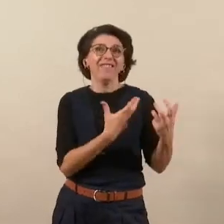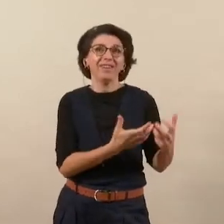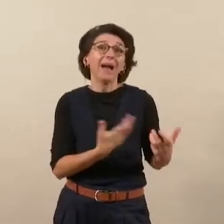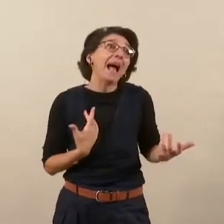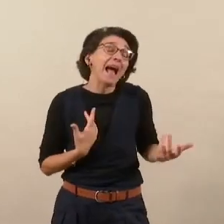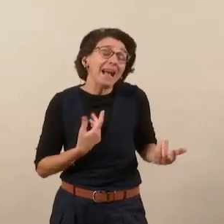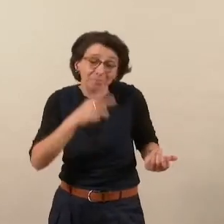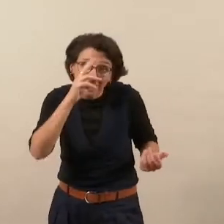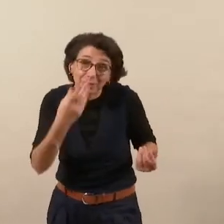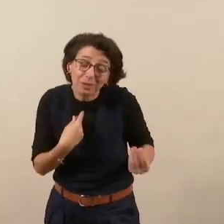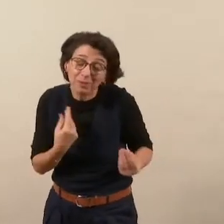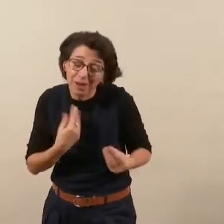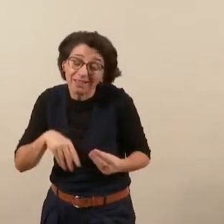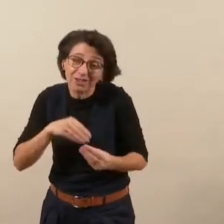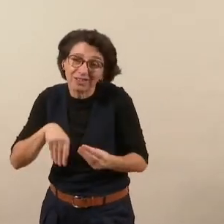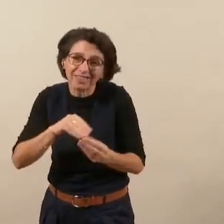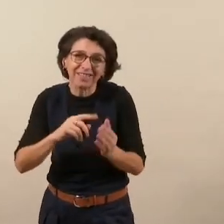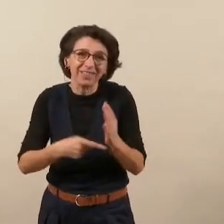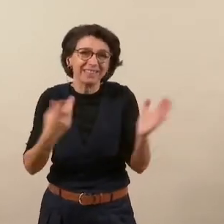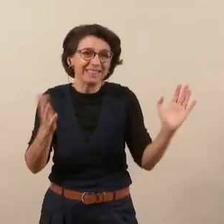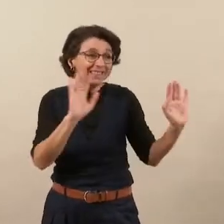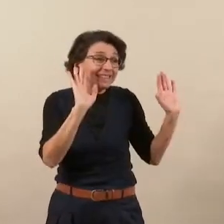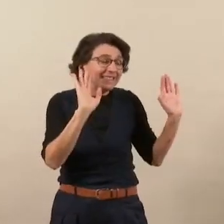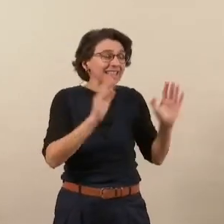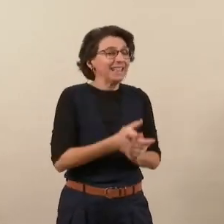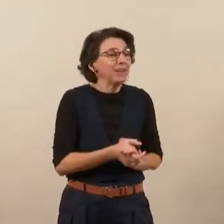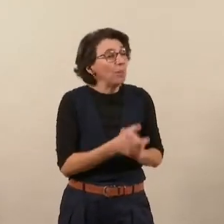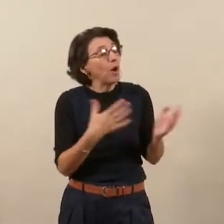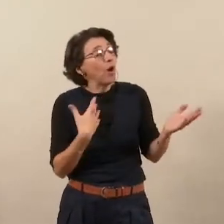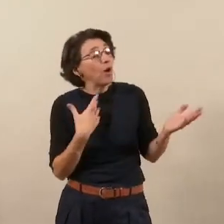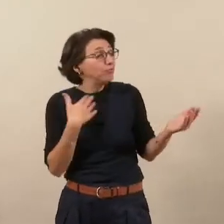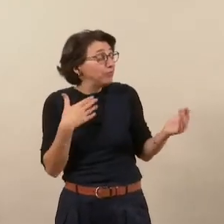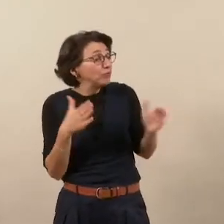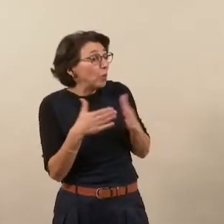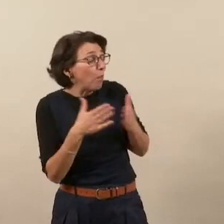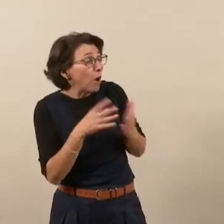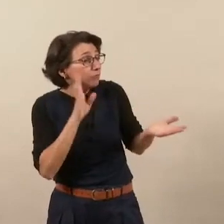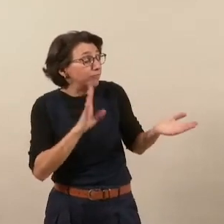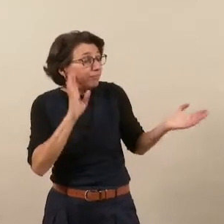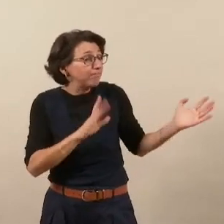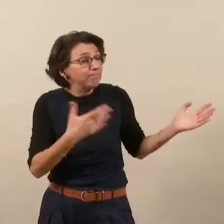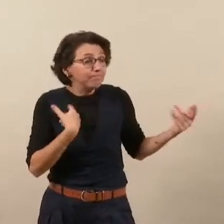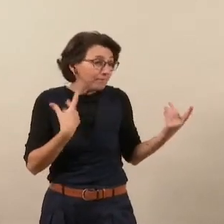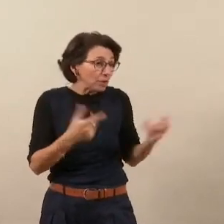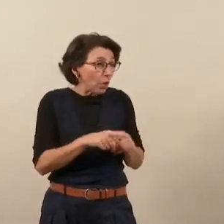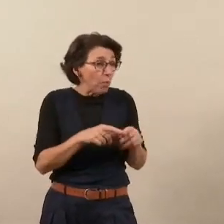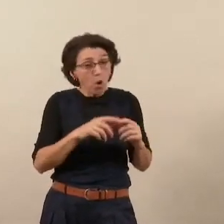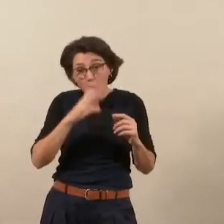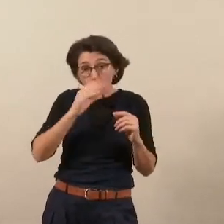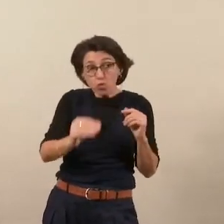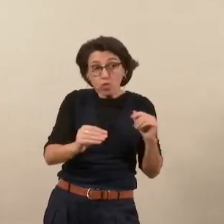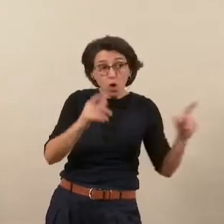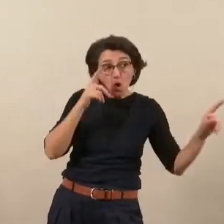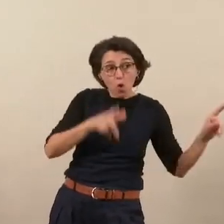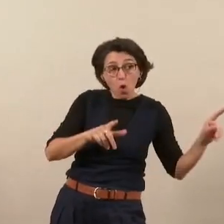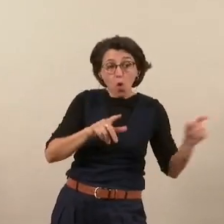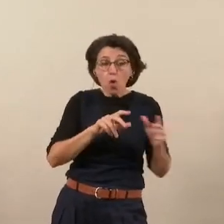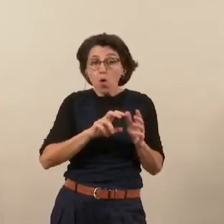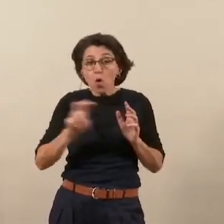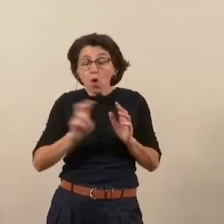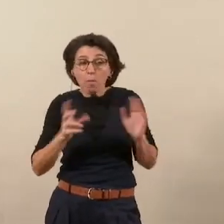une couche, vous n'avez pas reconsidéré votre opinion sur la nécessité de la ligne à grande vitesse entre Grenoble et Lyon, dont